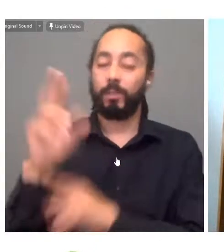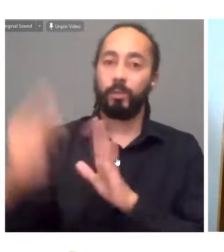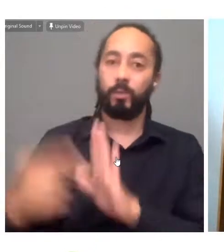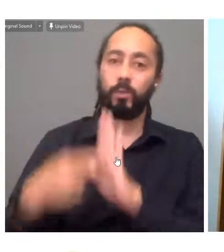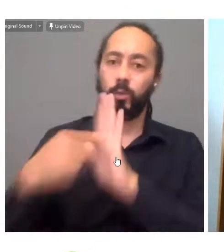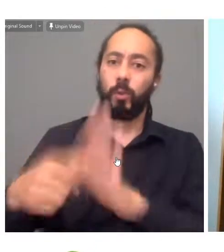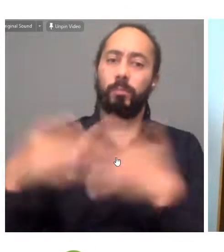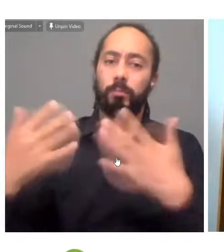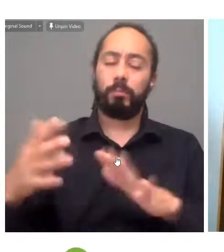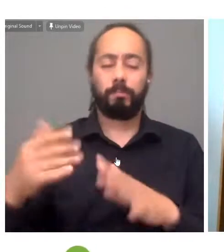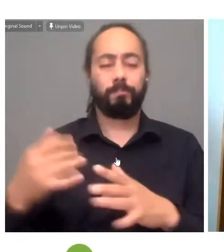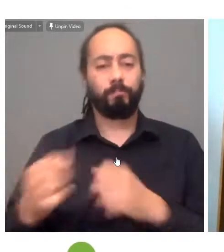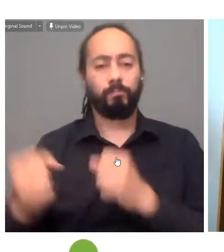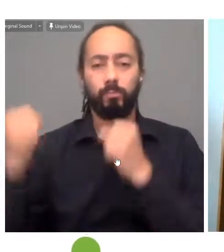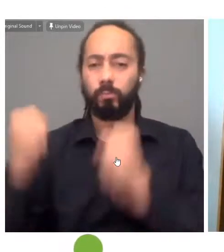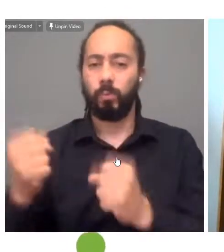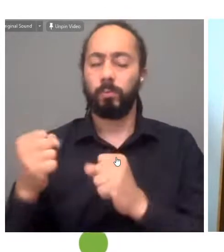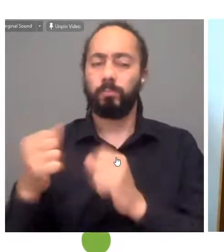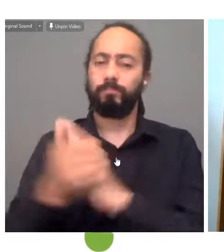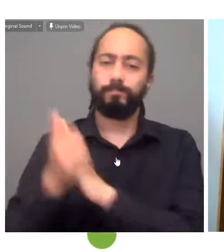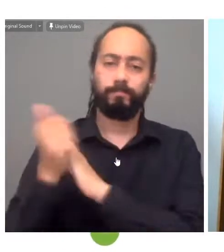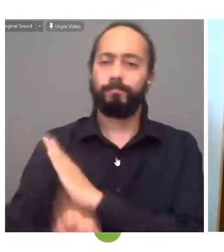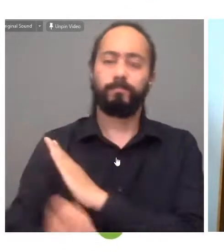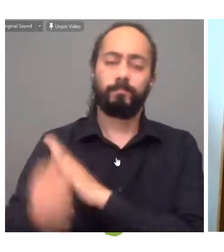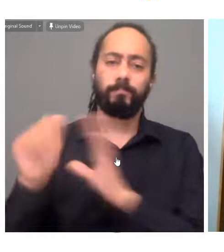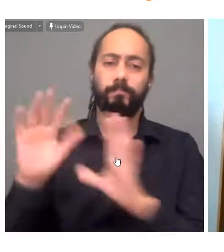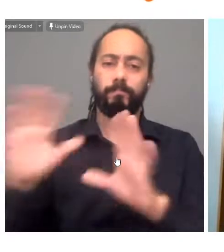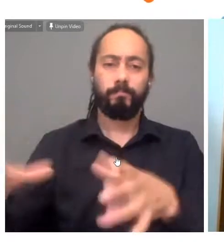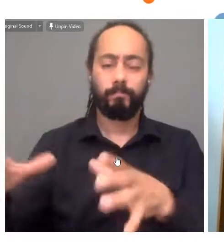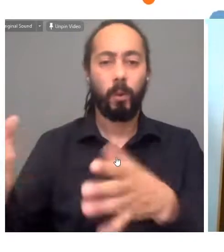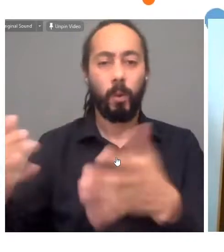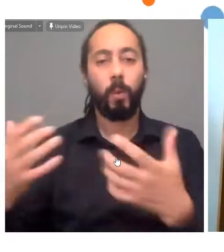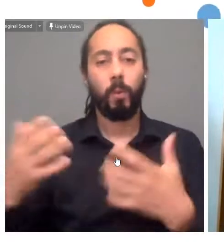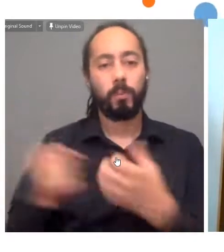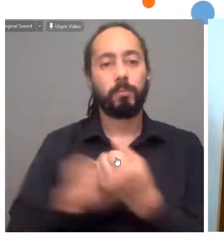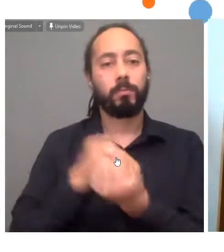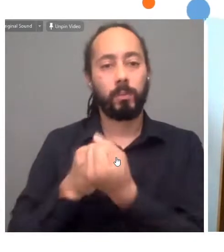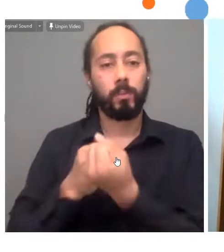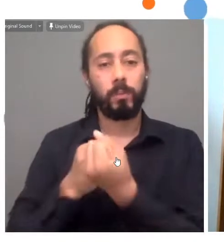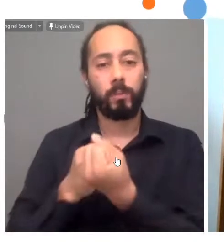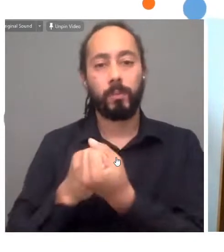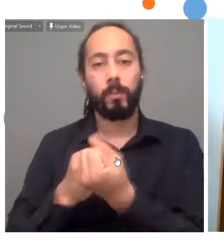ce ne sera plus la prestation canadienne d'urgence comme on la connaît, mais ce sera